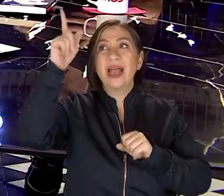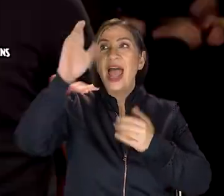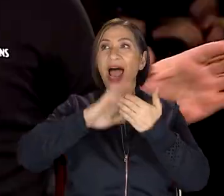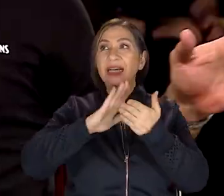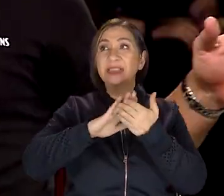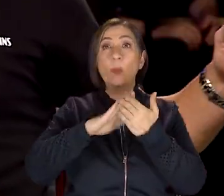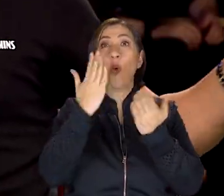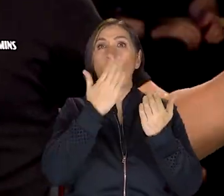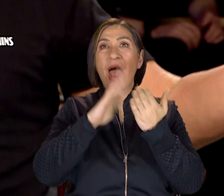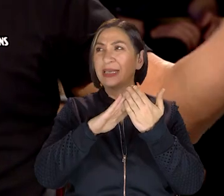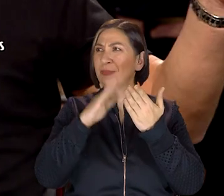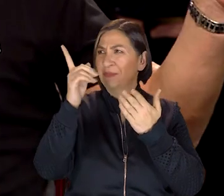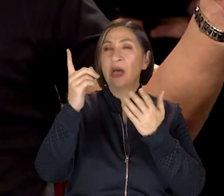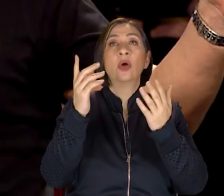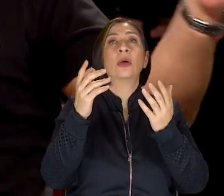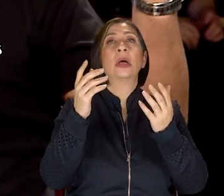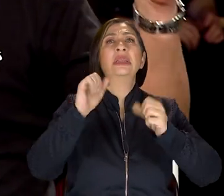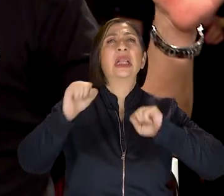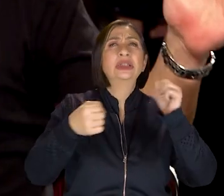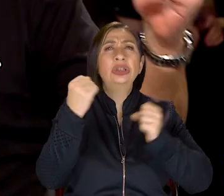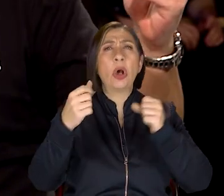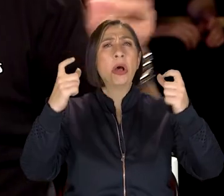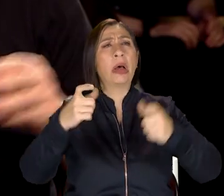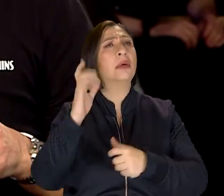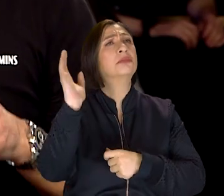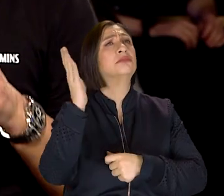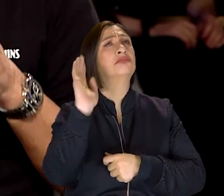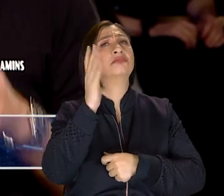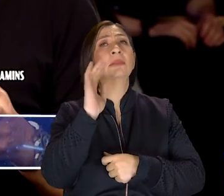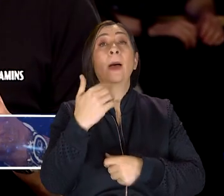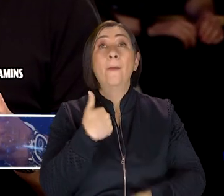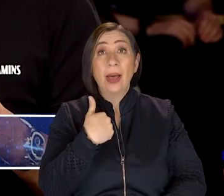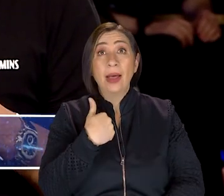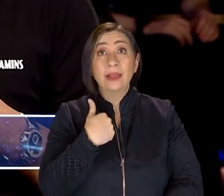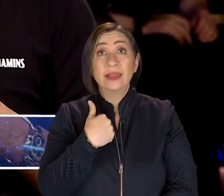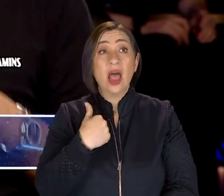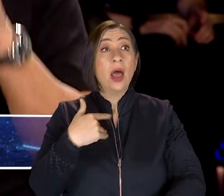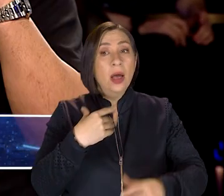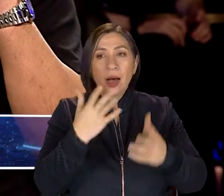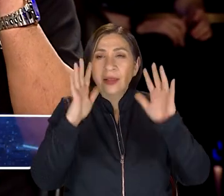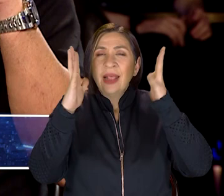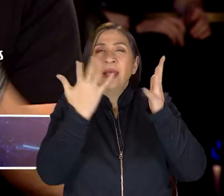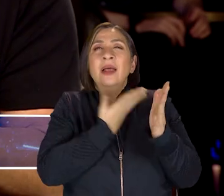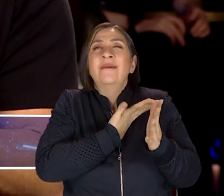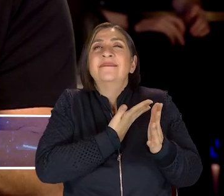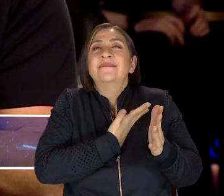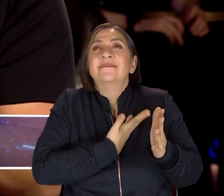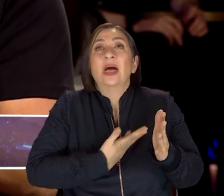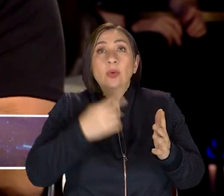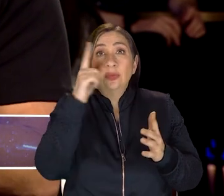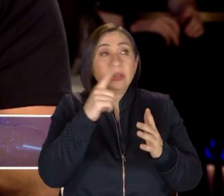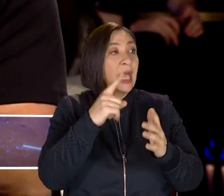okul arkadaşlarım, işte kulüpler, mekanlar takılıyorlar. Ama ben hani aşka bak ve kendini vermeye